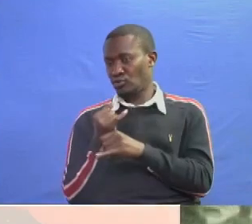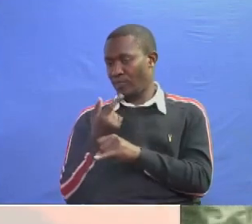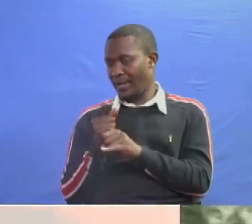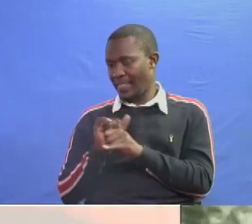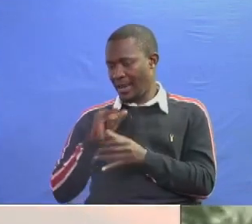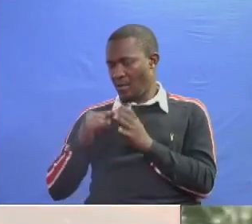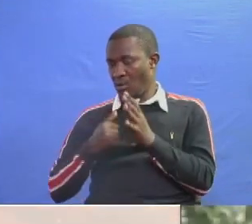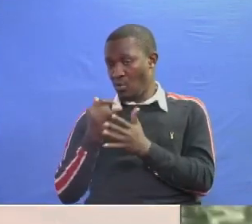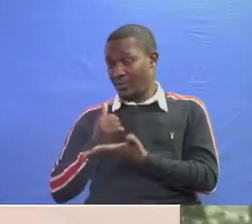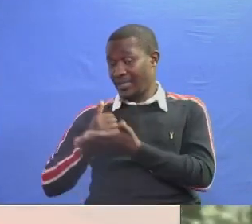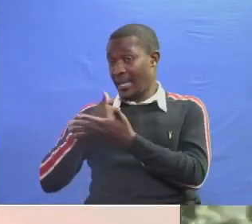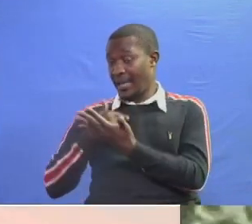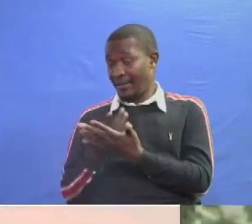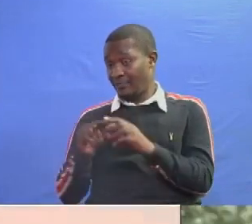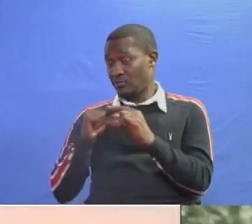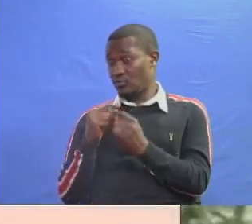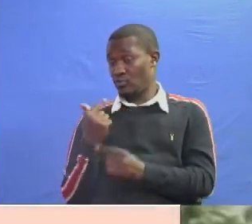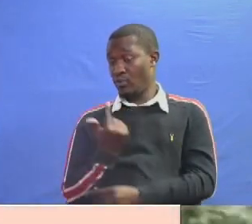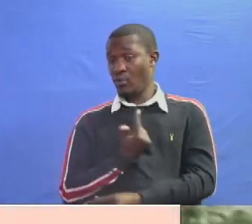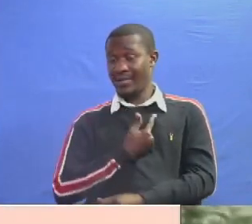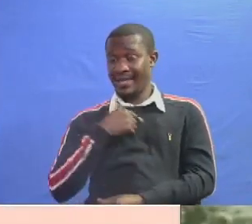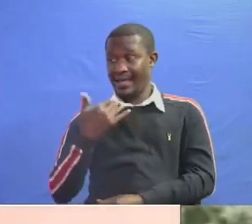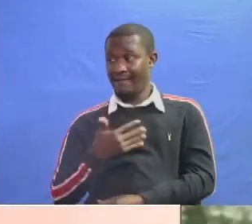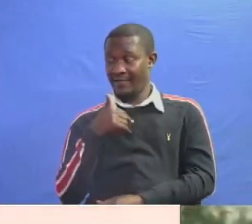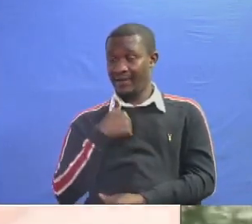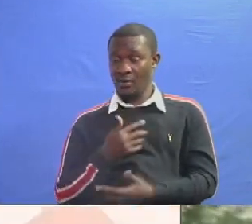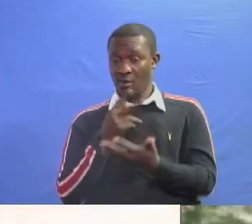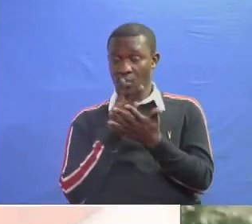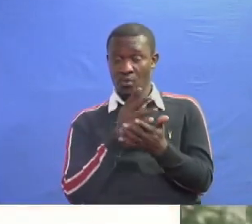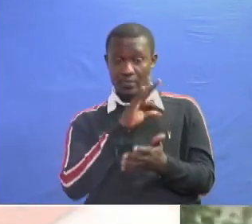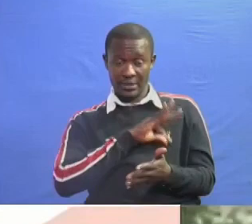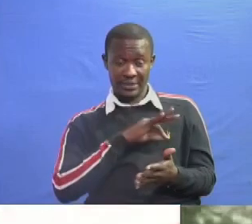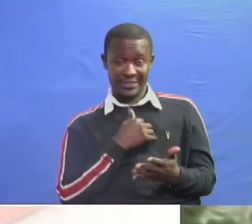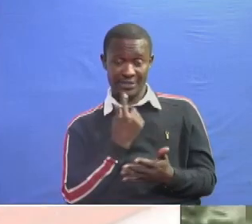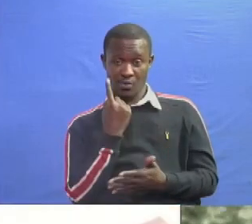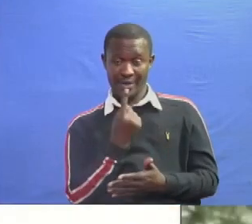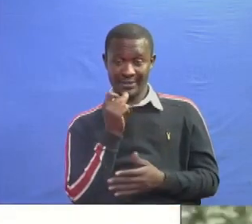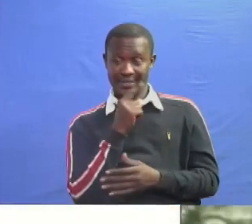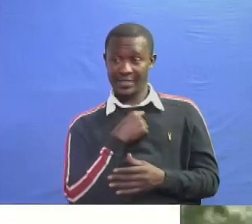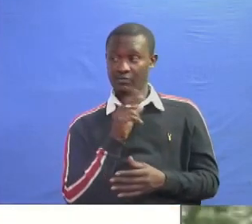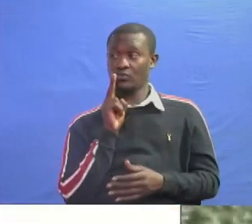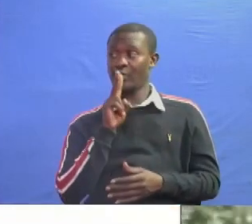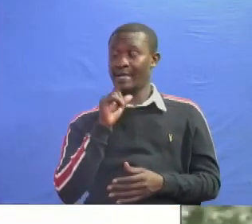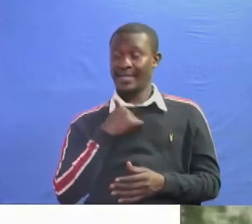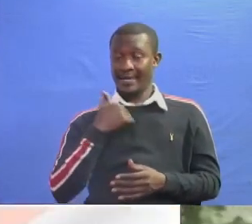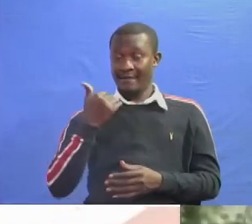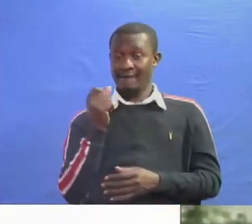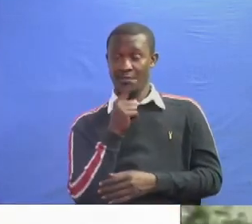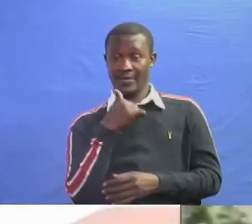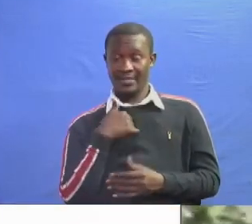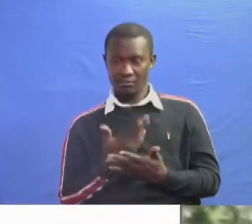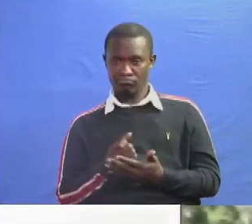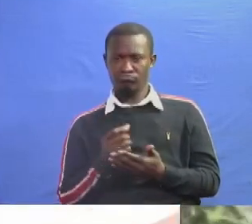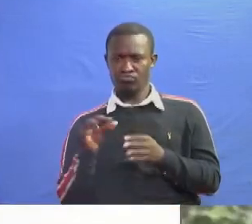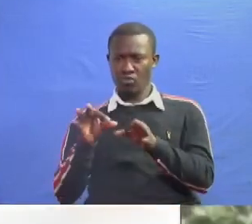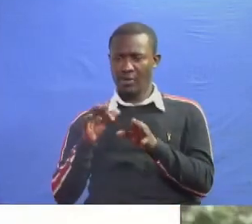pia itatusaidia katika kikundi chetu. Kwa kila siku tunaweka pato, hata kama kwa siku shilingi 200, ambayo hizo kwa mwezi kwa kaunti yetu itakuwa ni